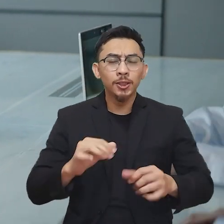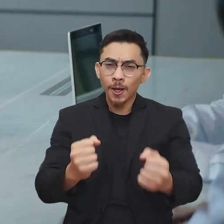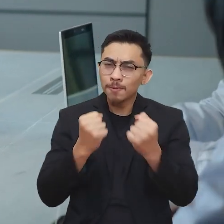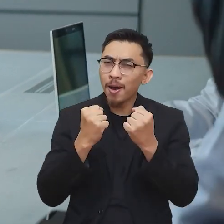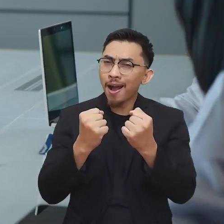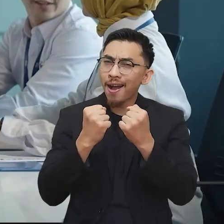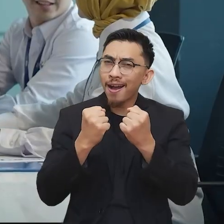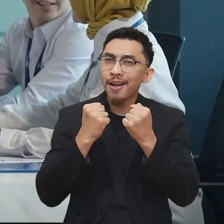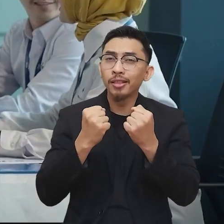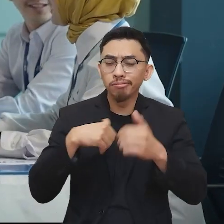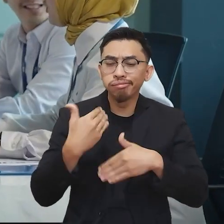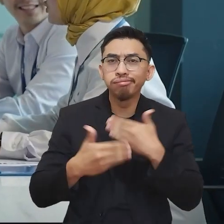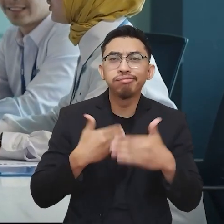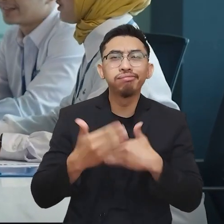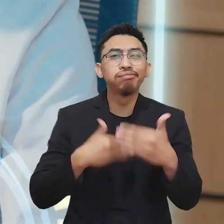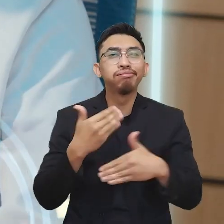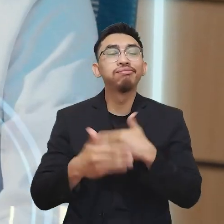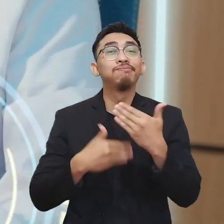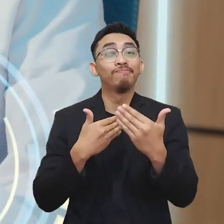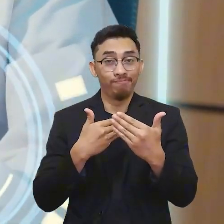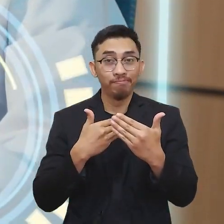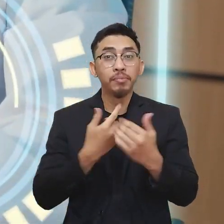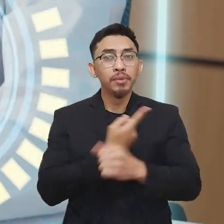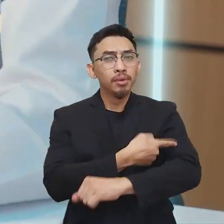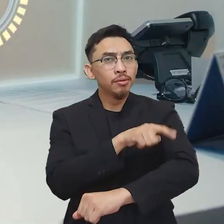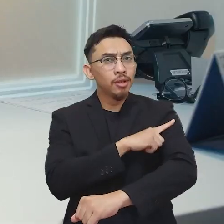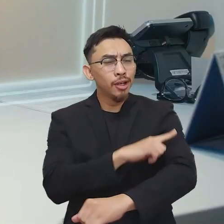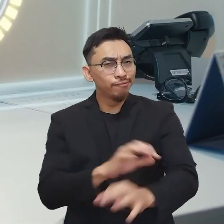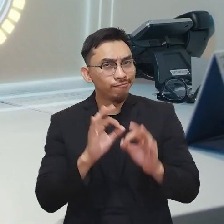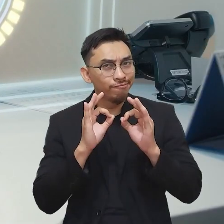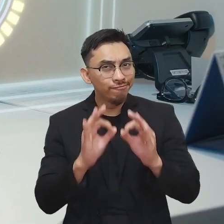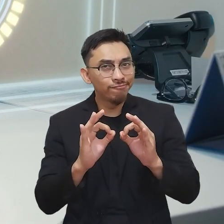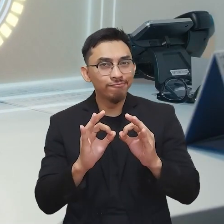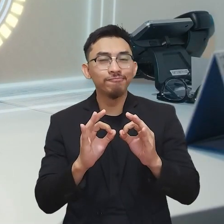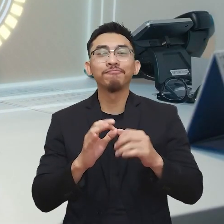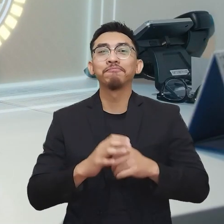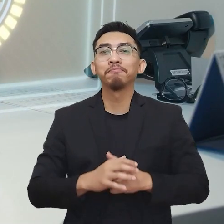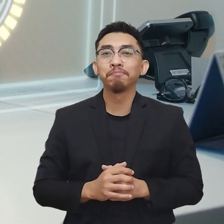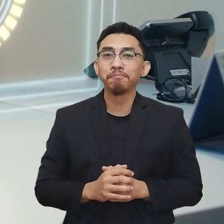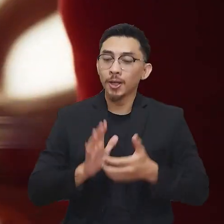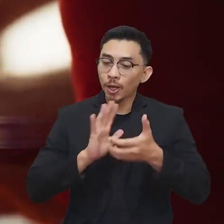Kami bekerja dengan semangat amanah, kompeten,